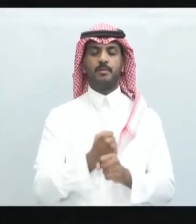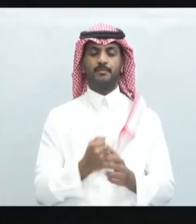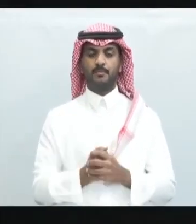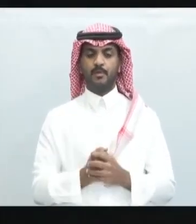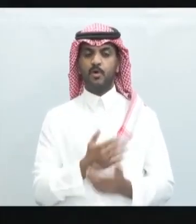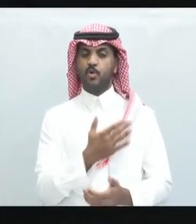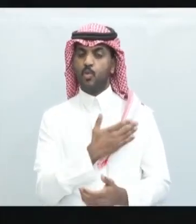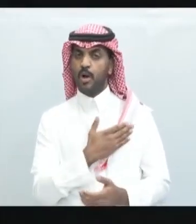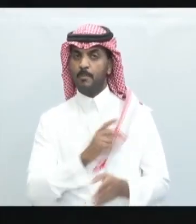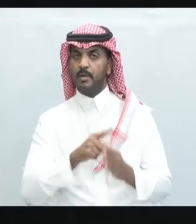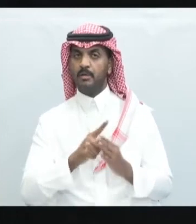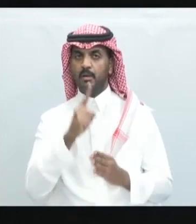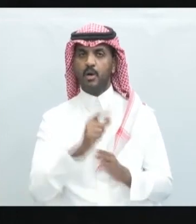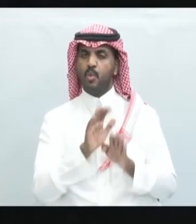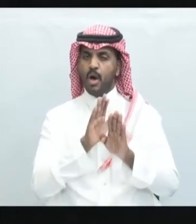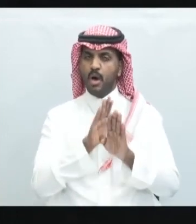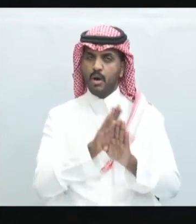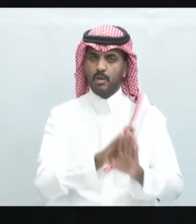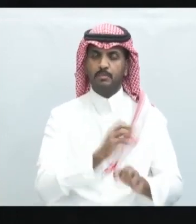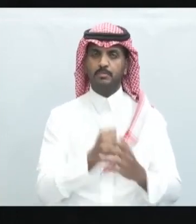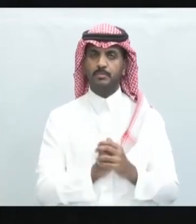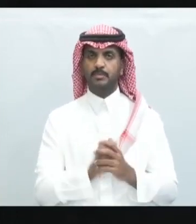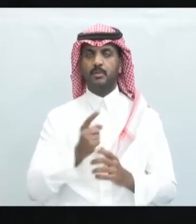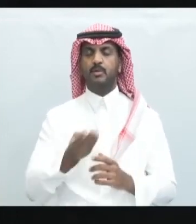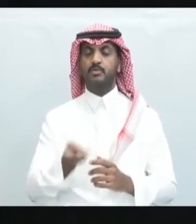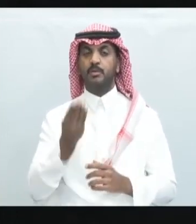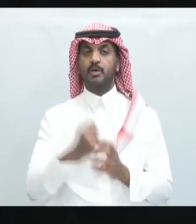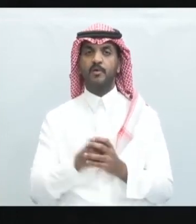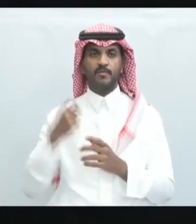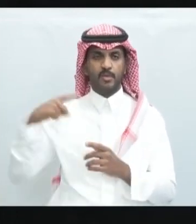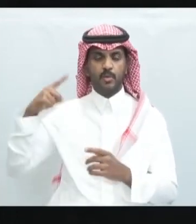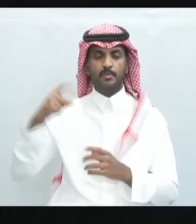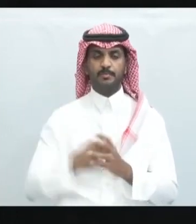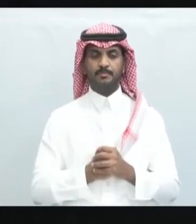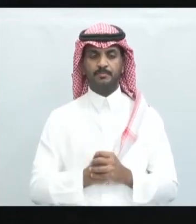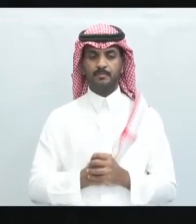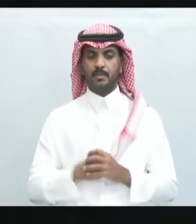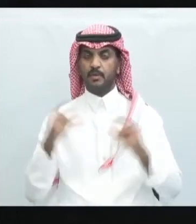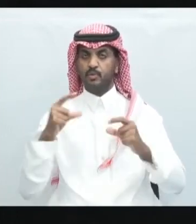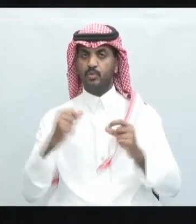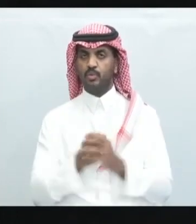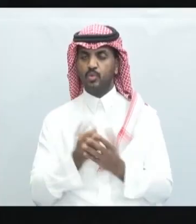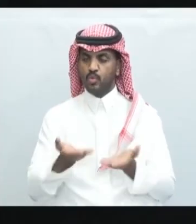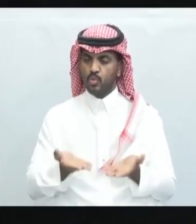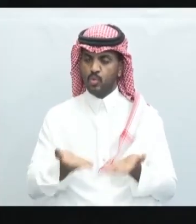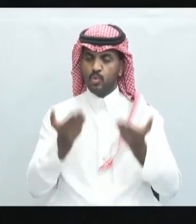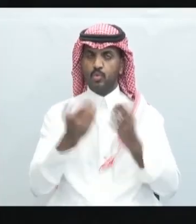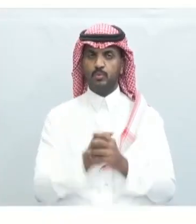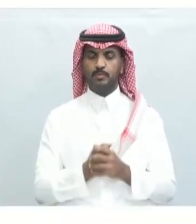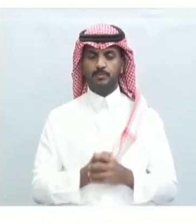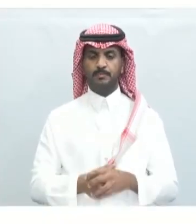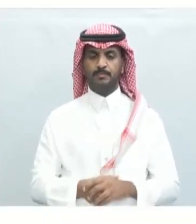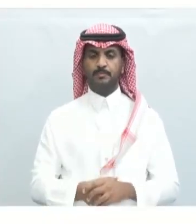واحبها الى الله واقربها عند الله عز وجل في الثواب والاجر وهذا يدل على علو همه هؤلاء